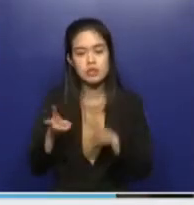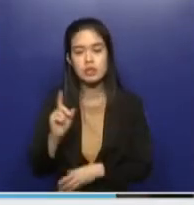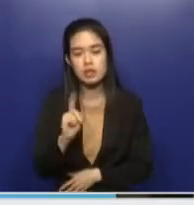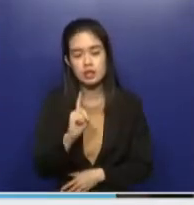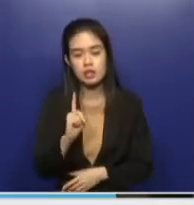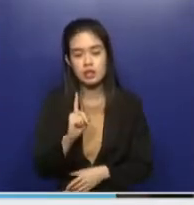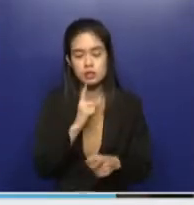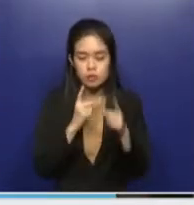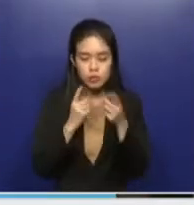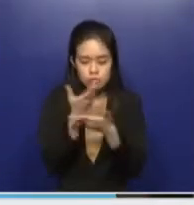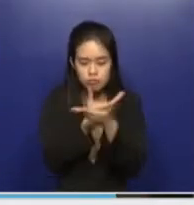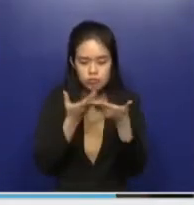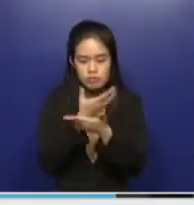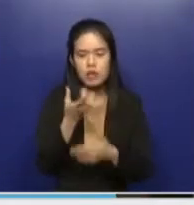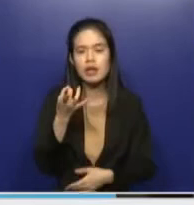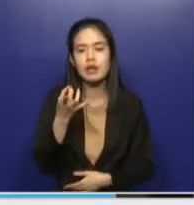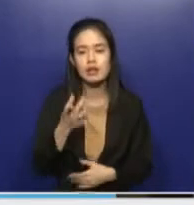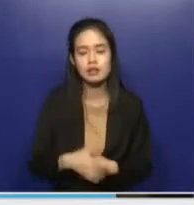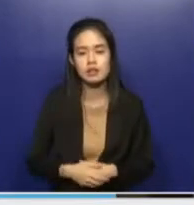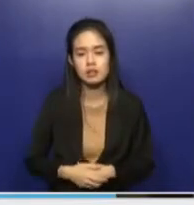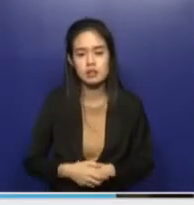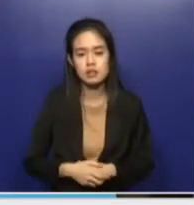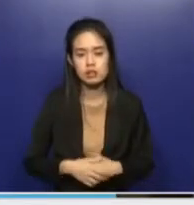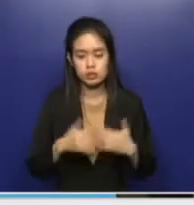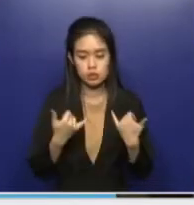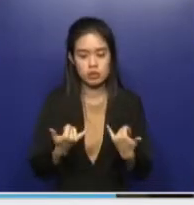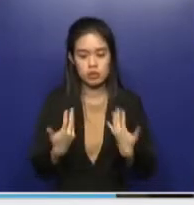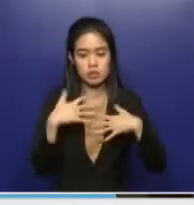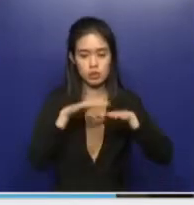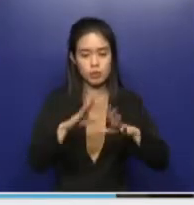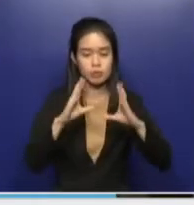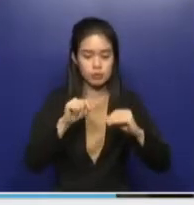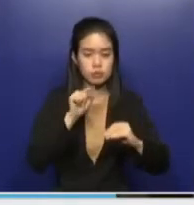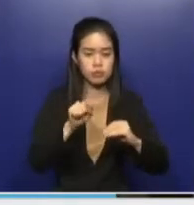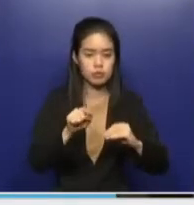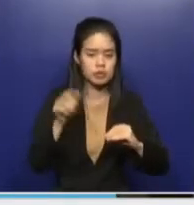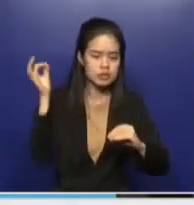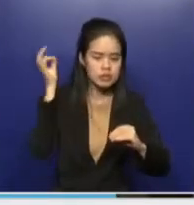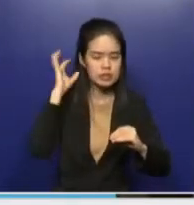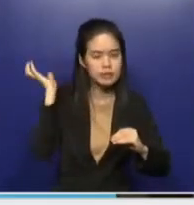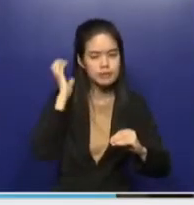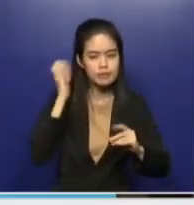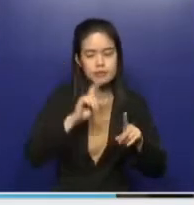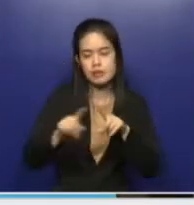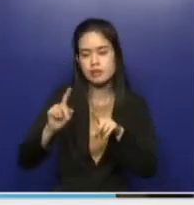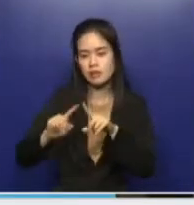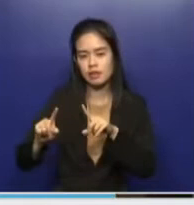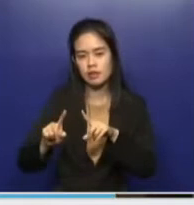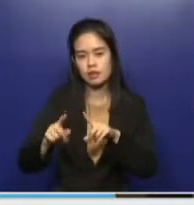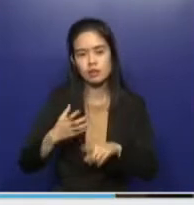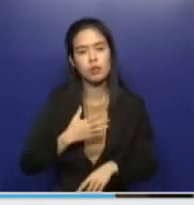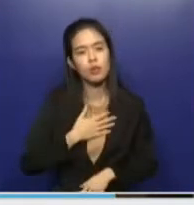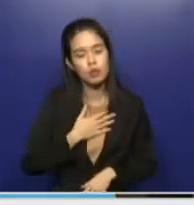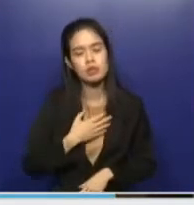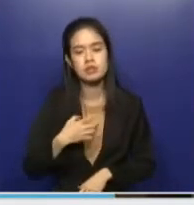ประโยชน์อย่างไรในสภาแห่งนี้เราได้ยินเสียงที่ก้องกังวานบ่อยครั้งมากว่าเราจะหาจุดสม